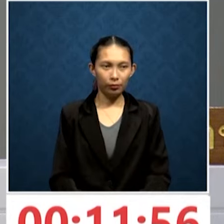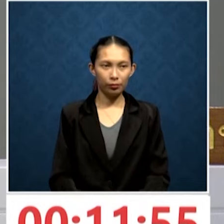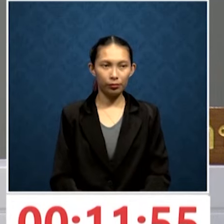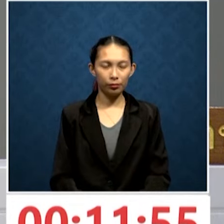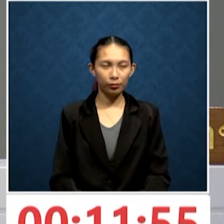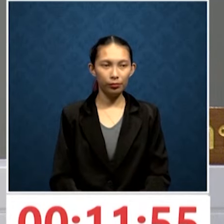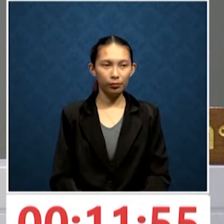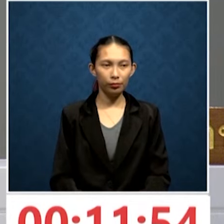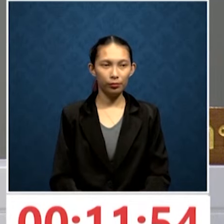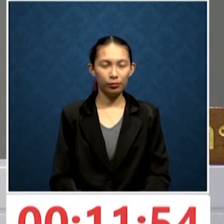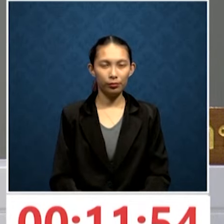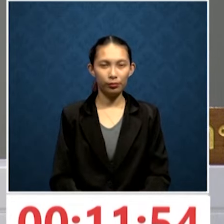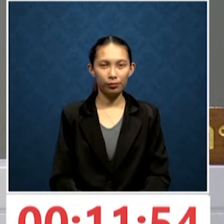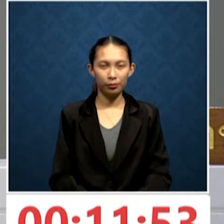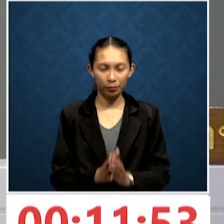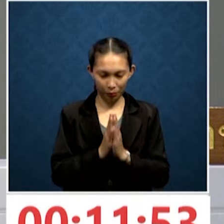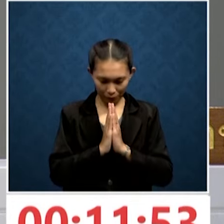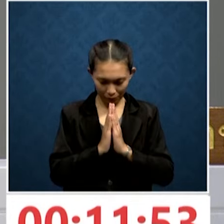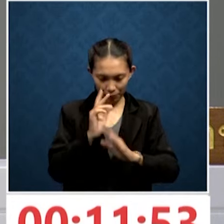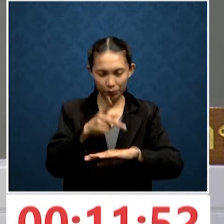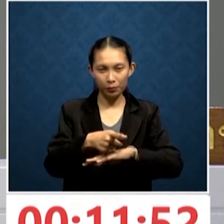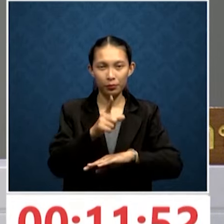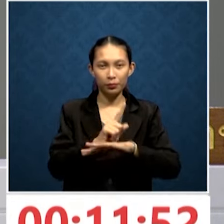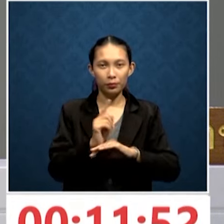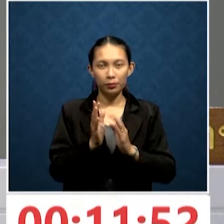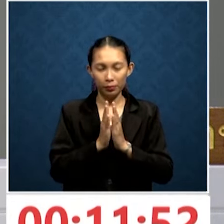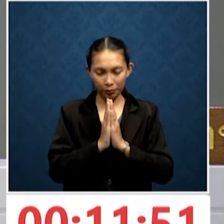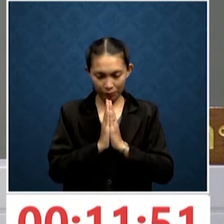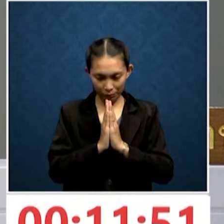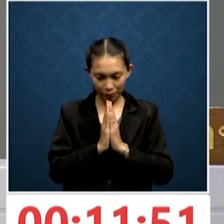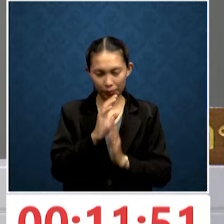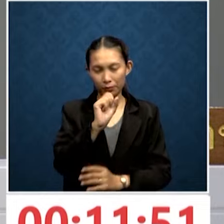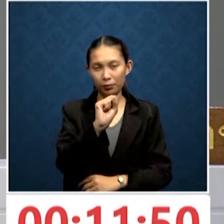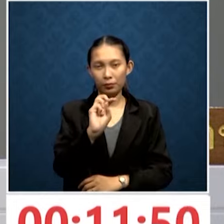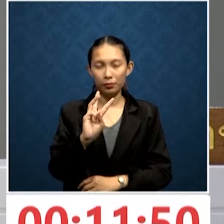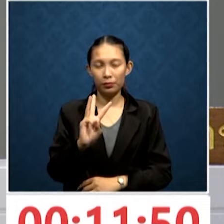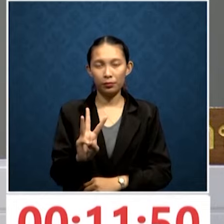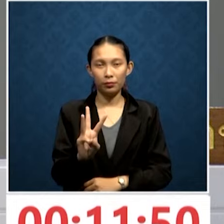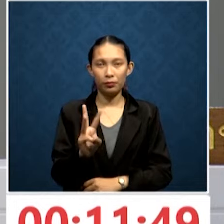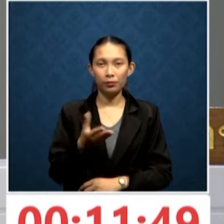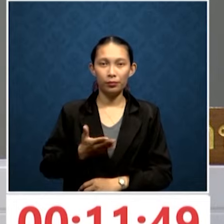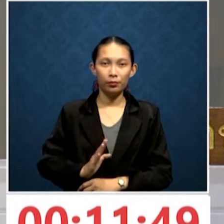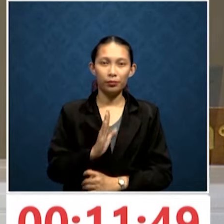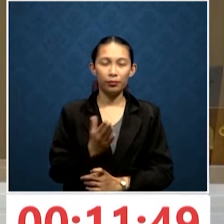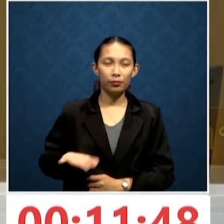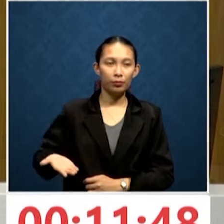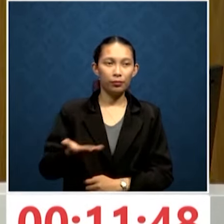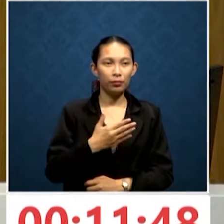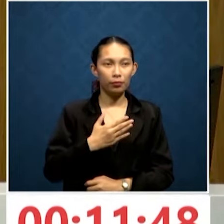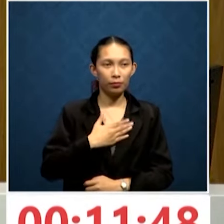ครับสวัสดีครับท่านประธานสวัสดีครับท่านสมาชิกสภาผู้มีเกียรตินะครับผมเ